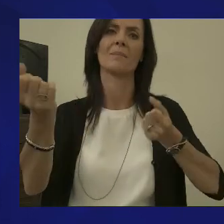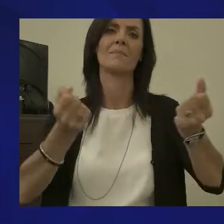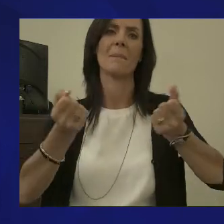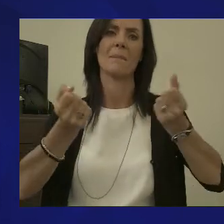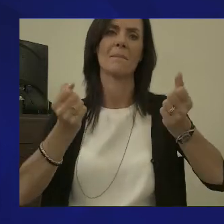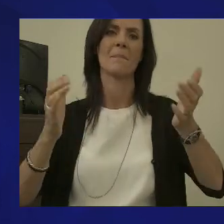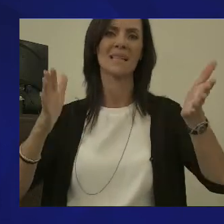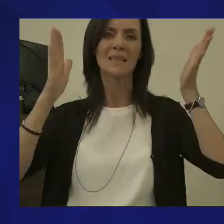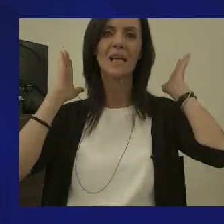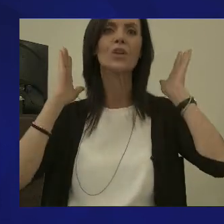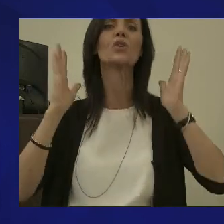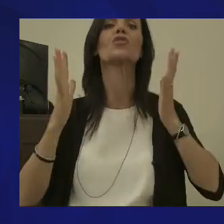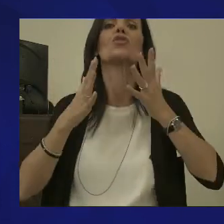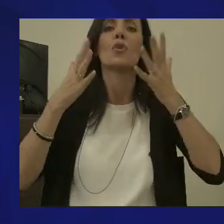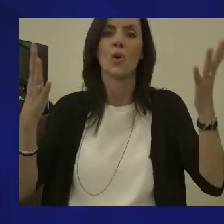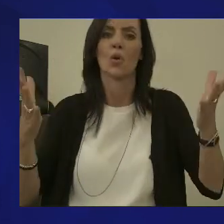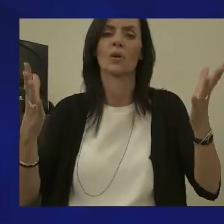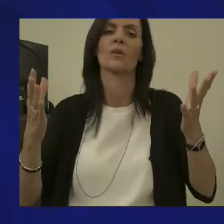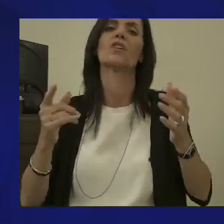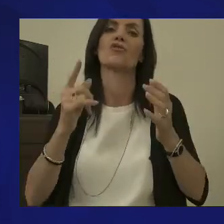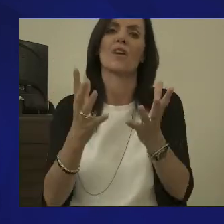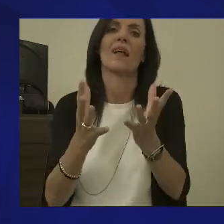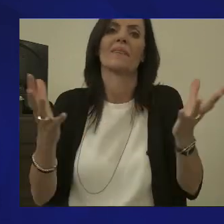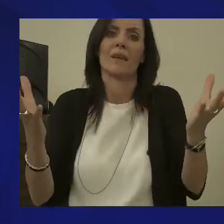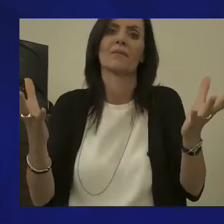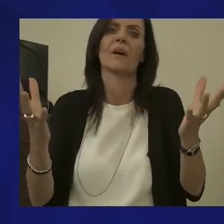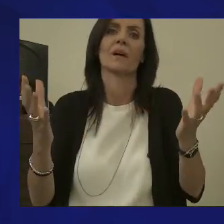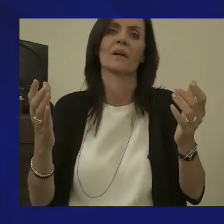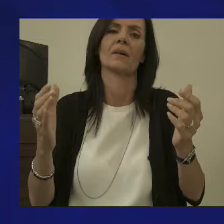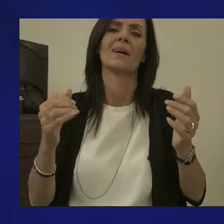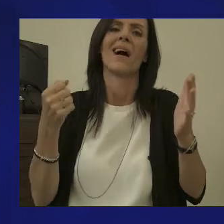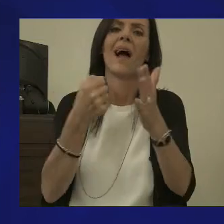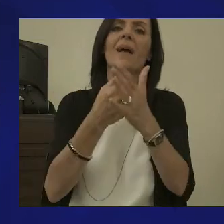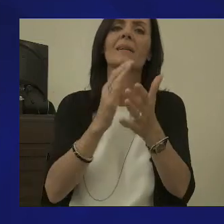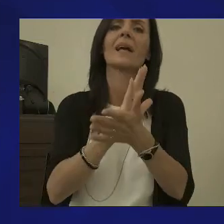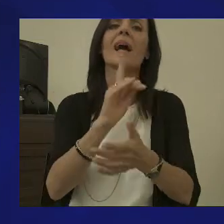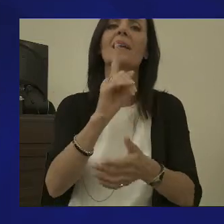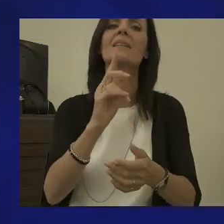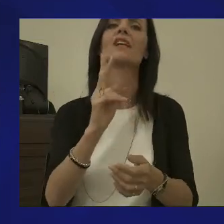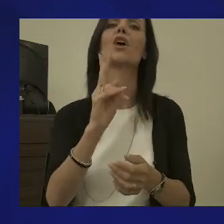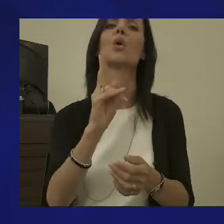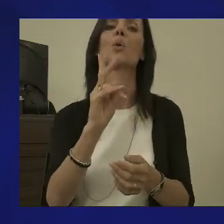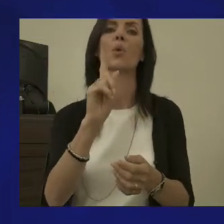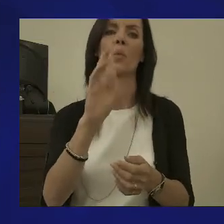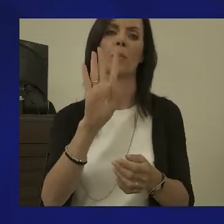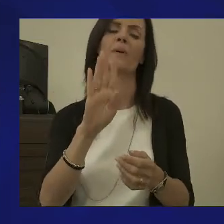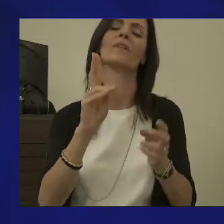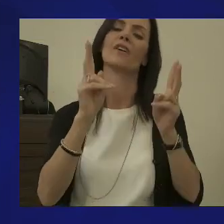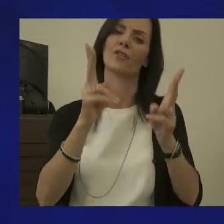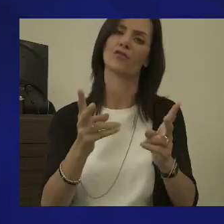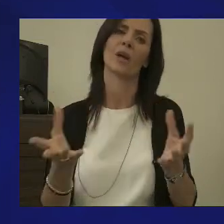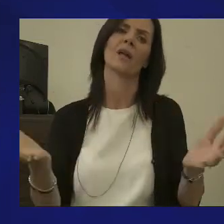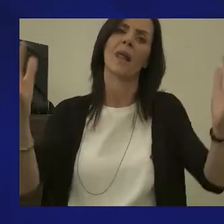דבר לרמקול. הם דיברו על מסעיות גדולות יותר שהנפח שלהם אינו אותו 11 קוב, ושם ניתן להמיס יותר